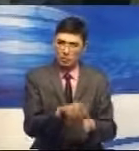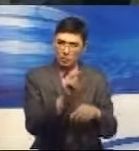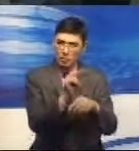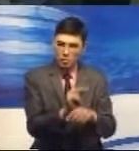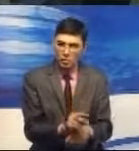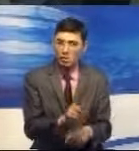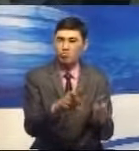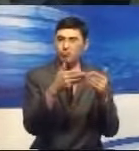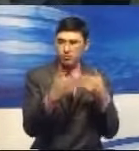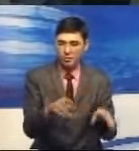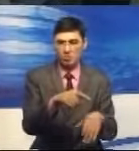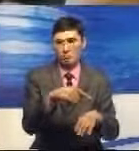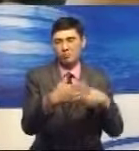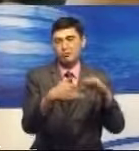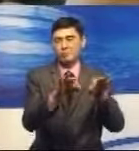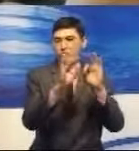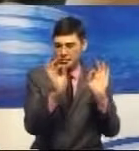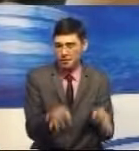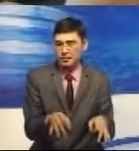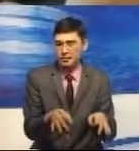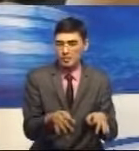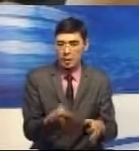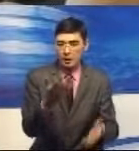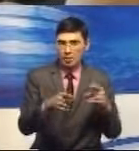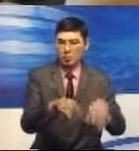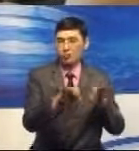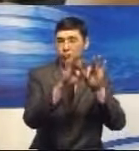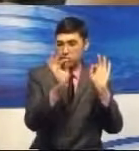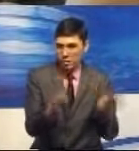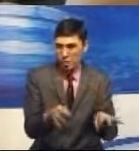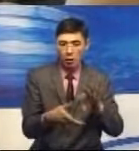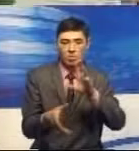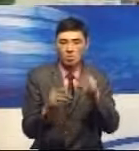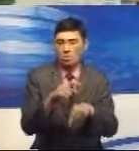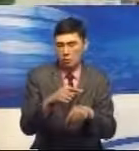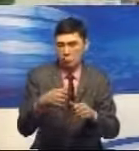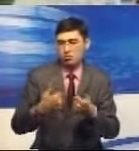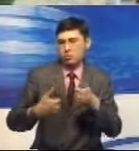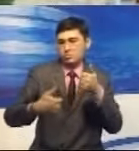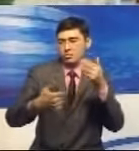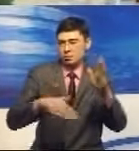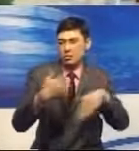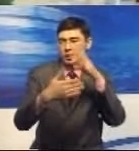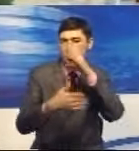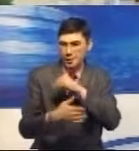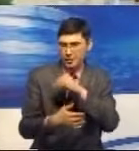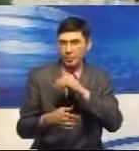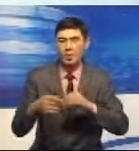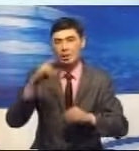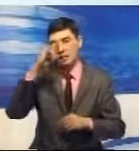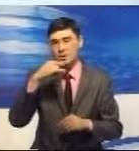де қызығушылық танытады. Себебі білікті маман бизнестің бәсекеге қабілеттілігіне әсер етеді. Қазақстан 2014 жылдан